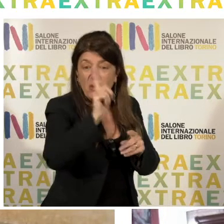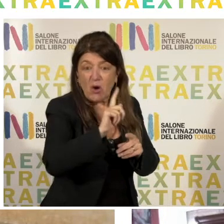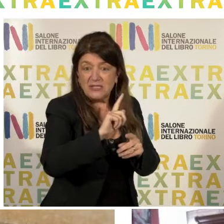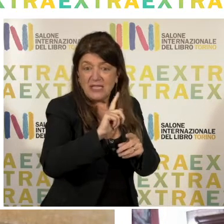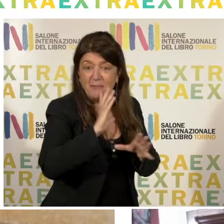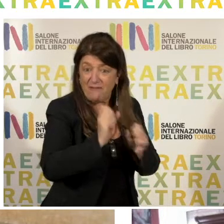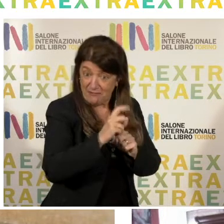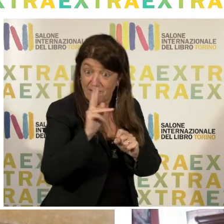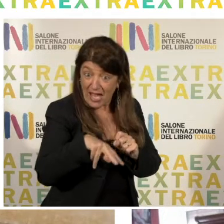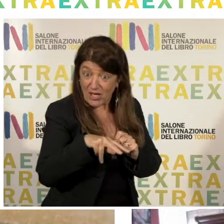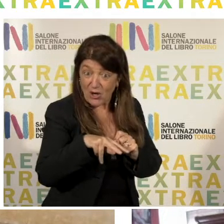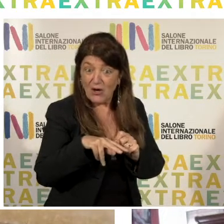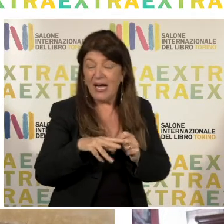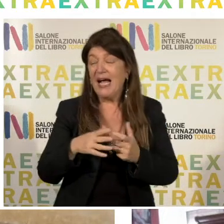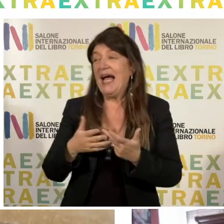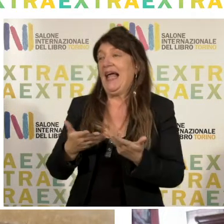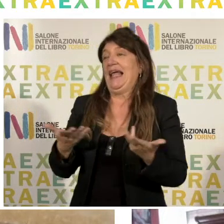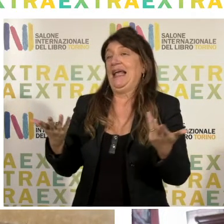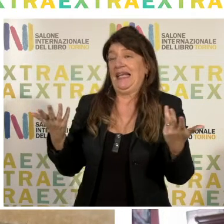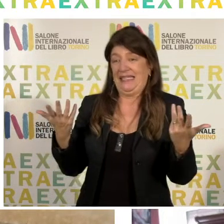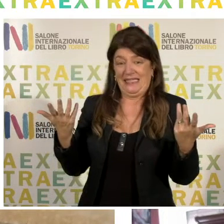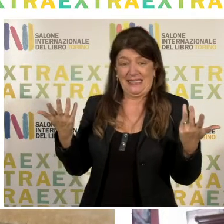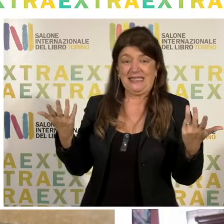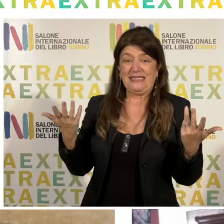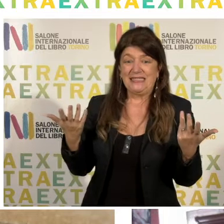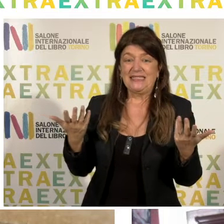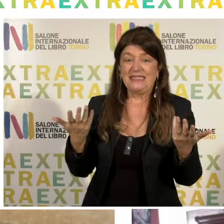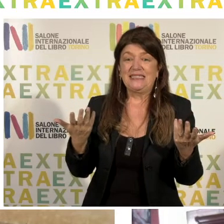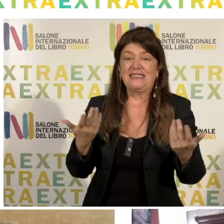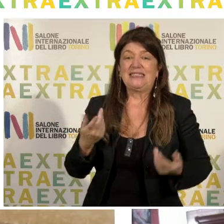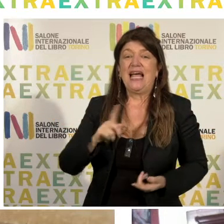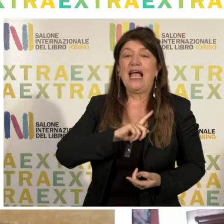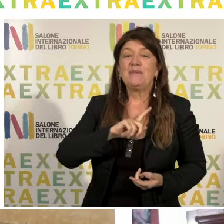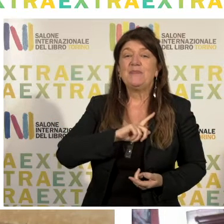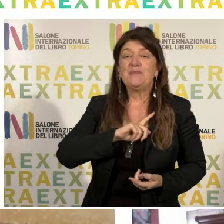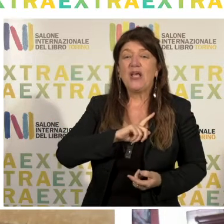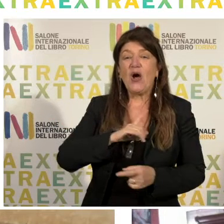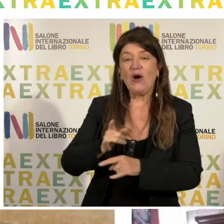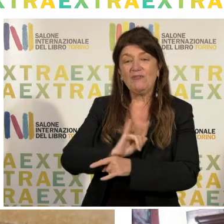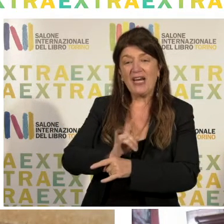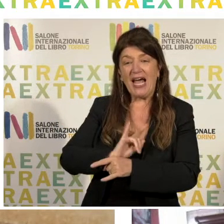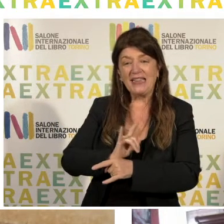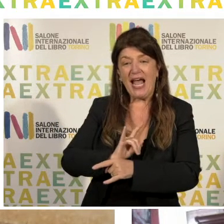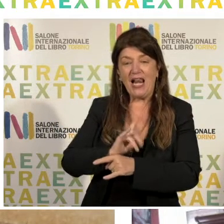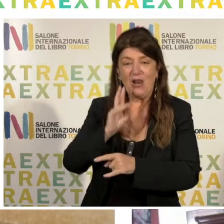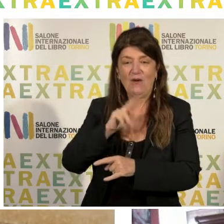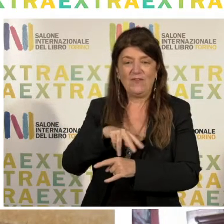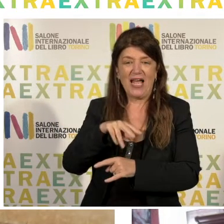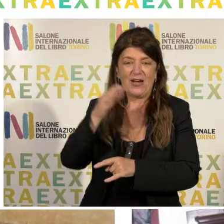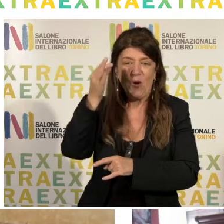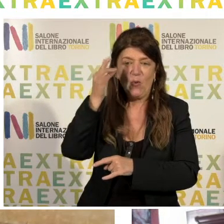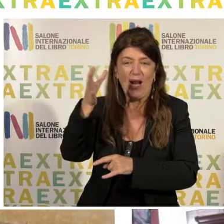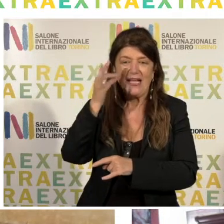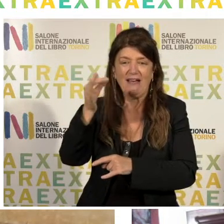Ah no, e mio frère no, no. Il si disputait avec mon père. Mio padre, mio fratello litigava